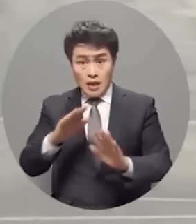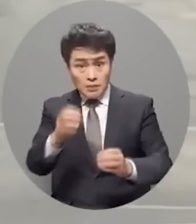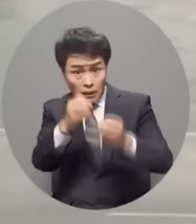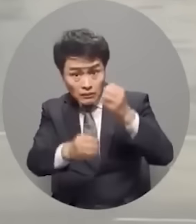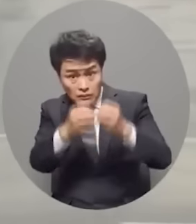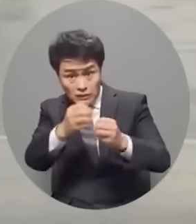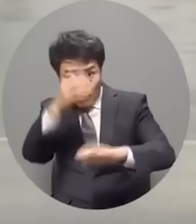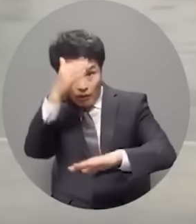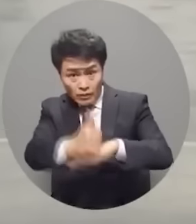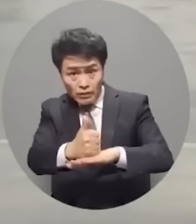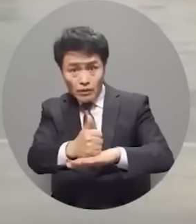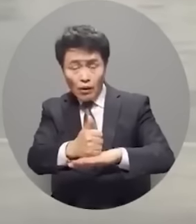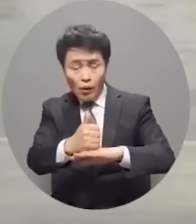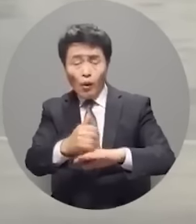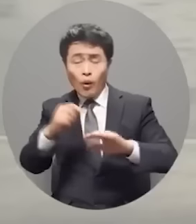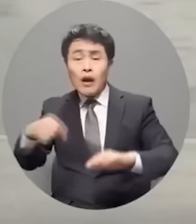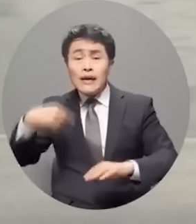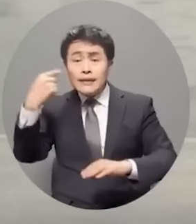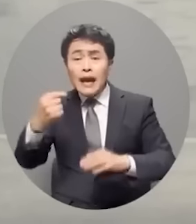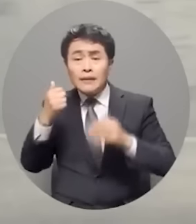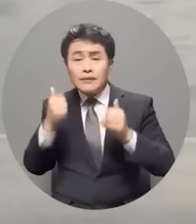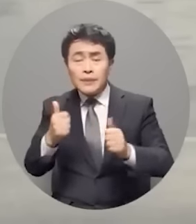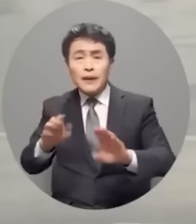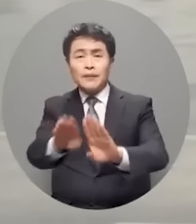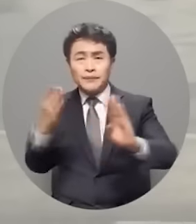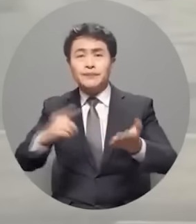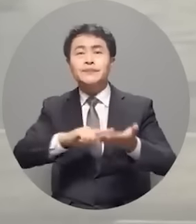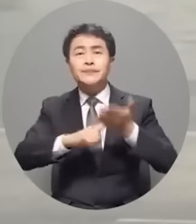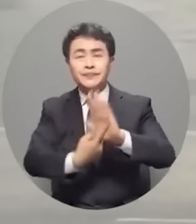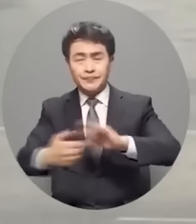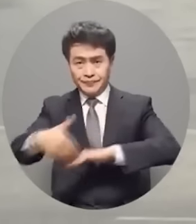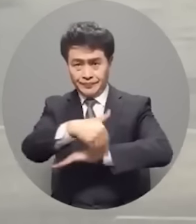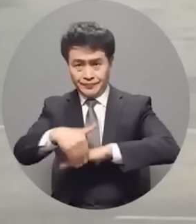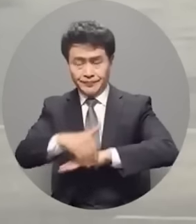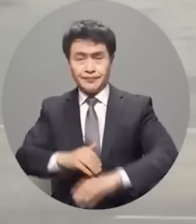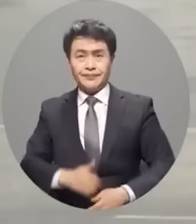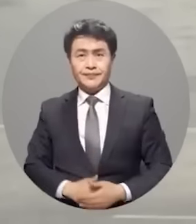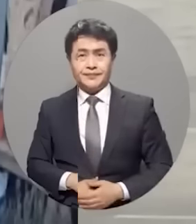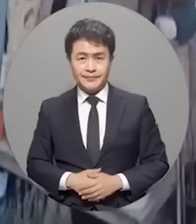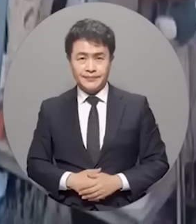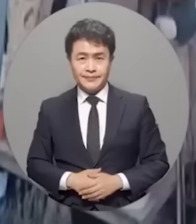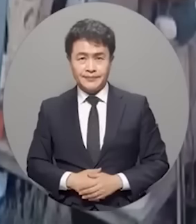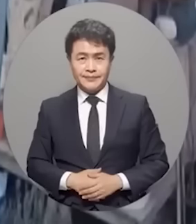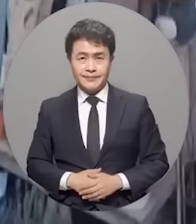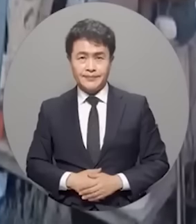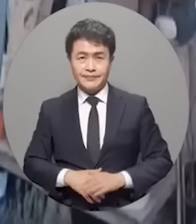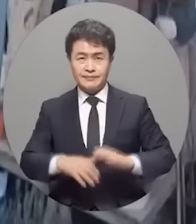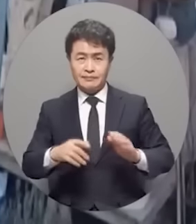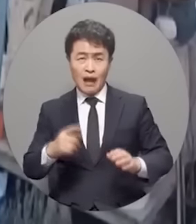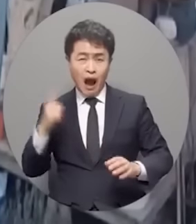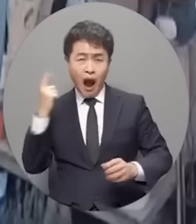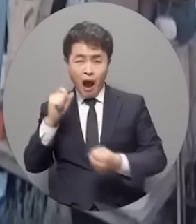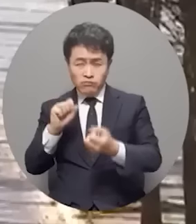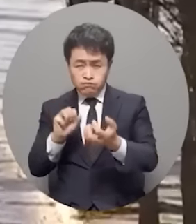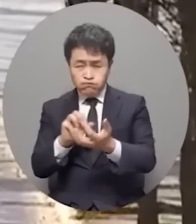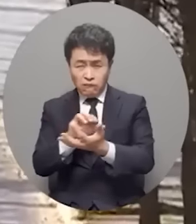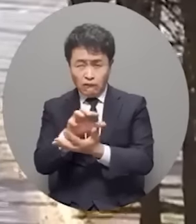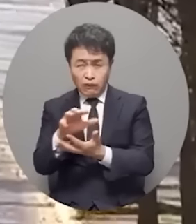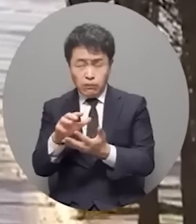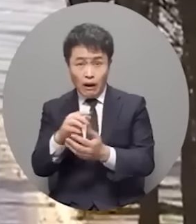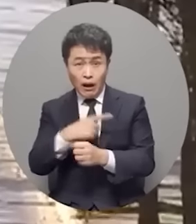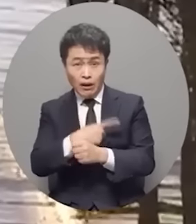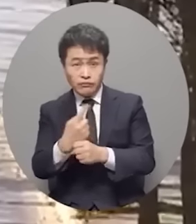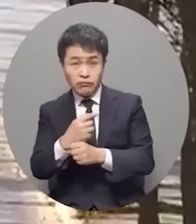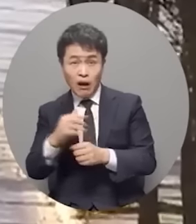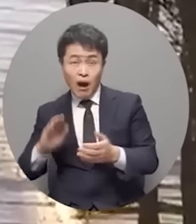결과는 다음 달 재판에서 공개될 예정입니다. MBC 뉴스 이하라입니다. 굉음을 내며 내달리던 승합차는